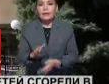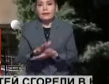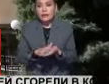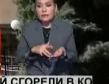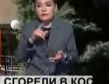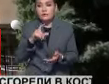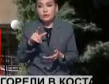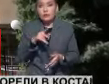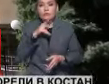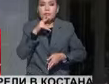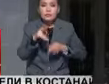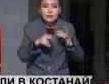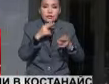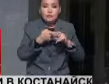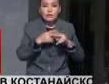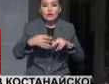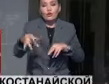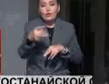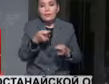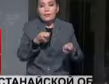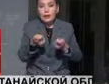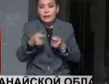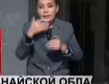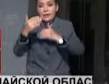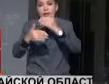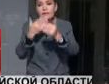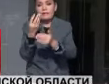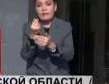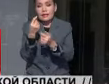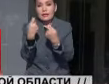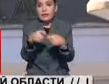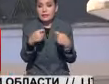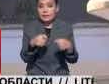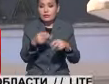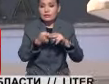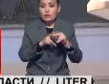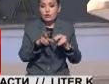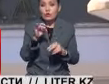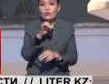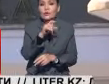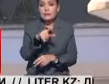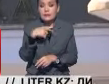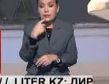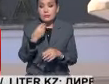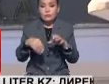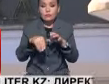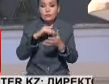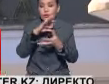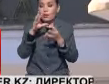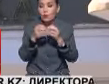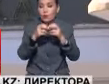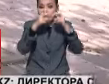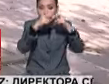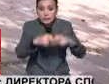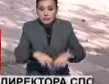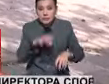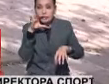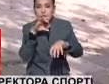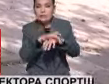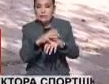обратились в агентство Республики Казахстан по регулированию и развитию финансового рынка. По словам юриста вкладчиков, в результате проведенной проверки агентство